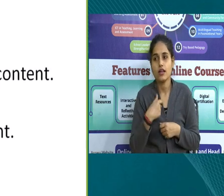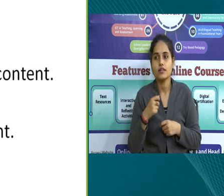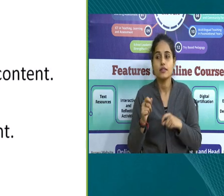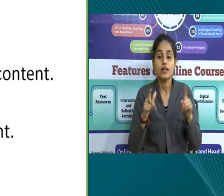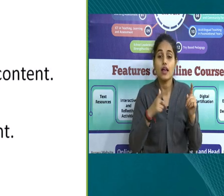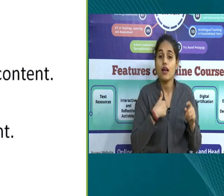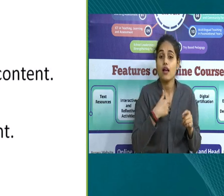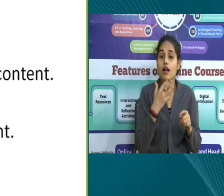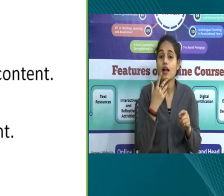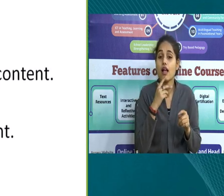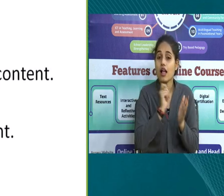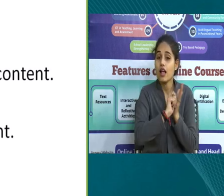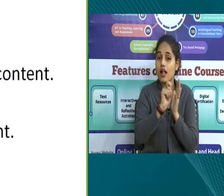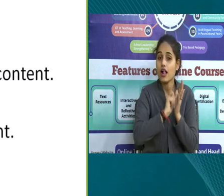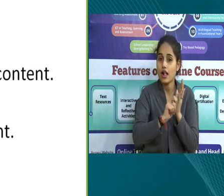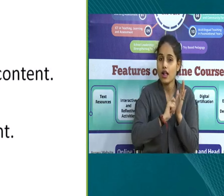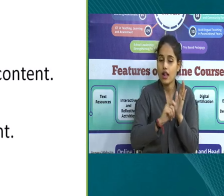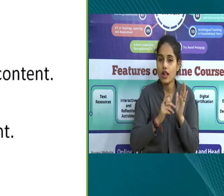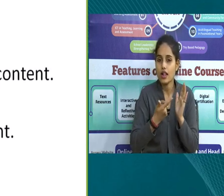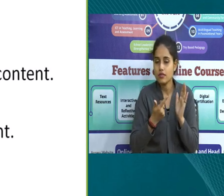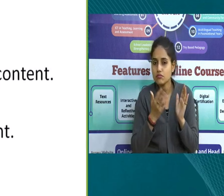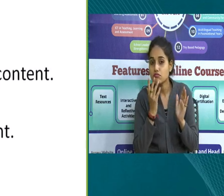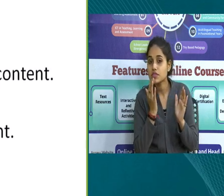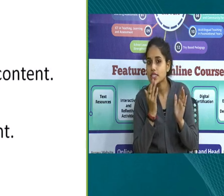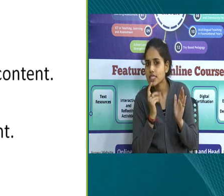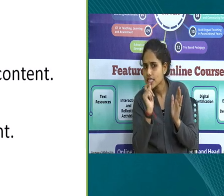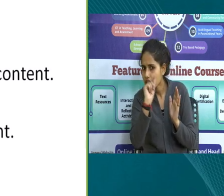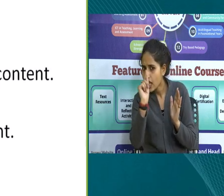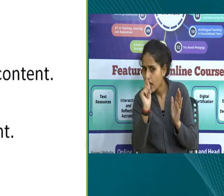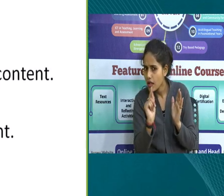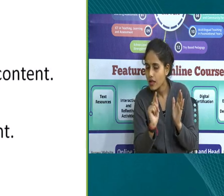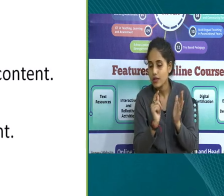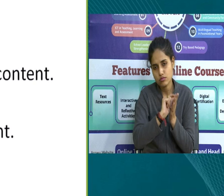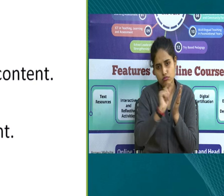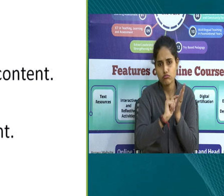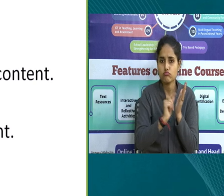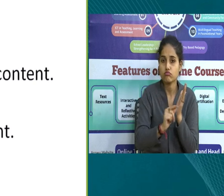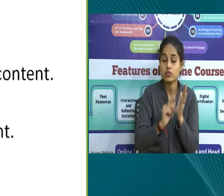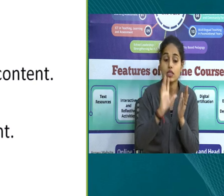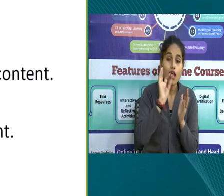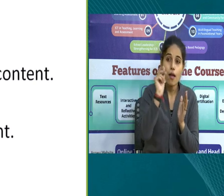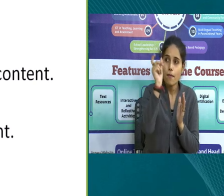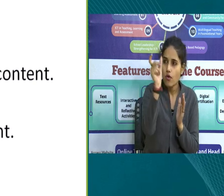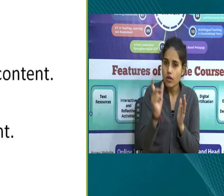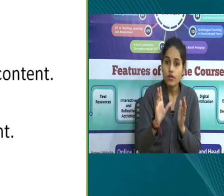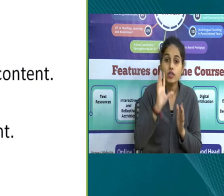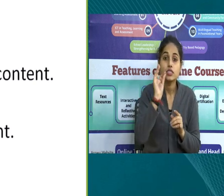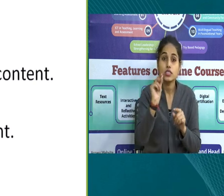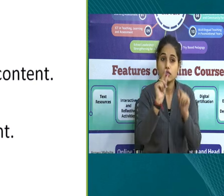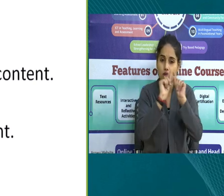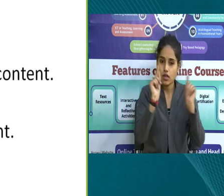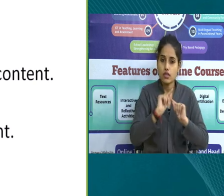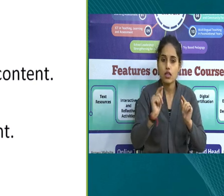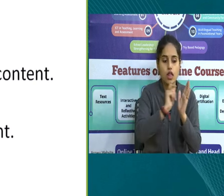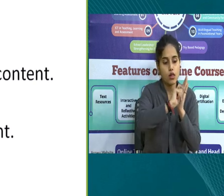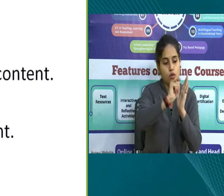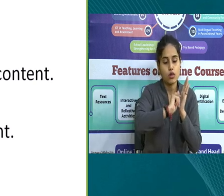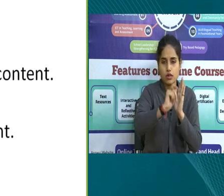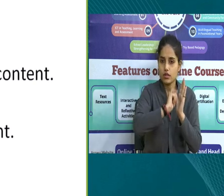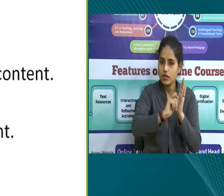हम मारकर से और स्केच्पन से चीजों को खार इंपोर्टेंट योपनेटार्स को कर सकते हैं हाईलाइट हम